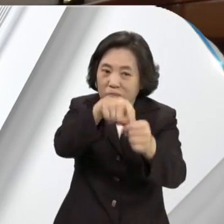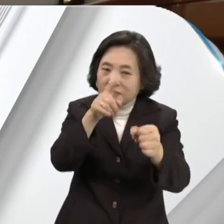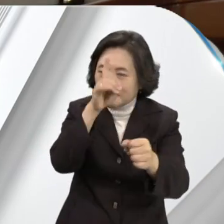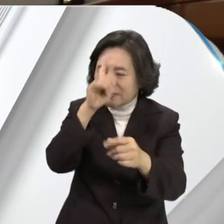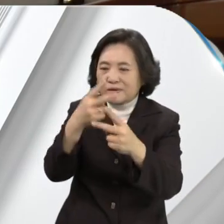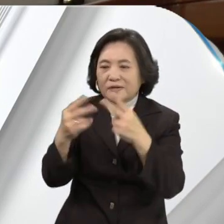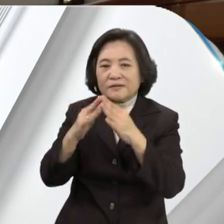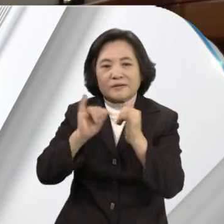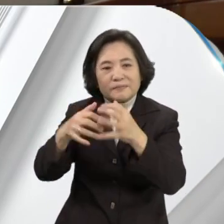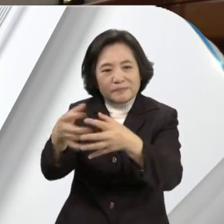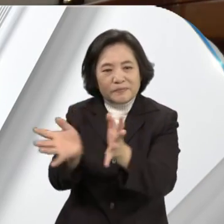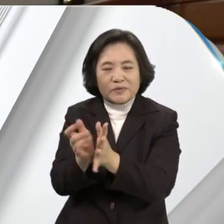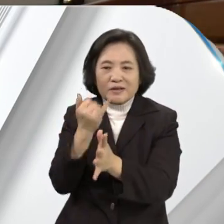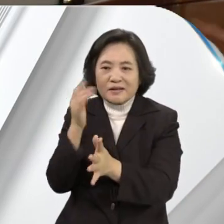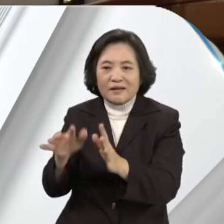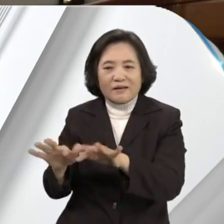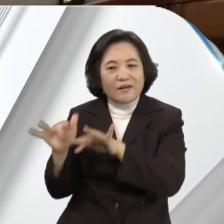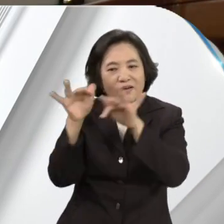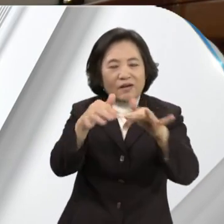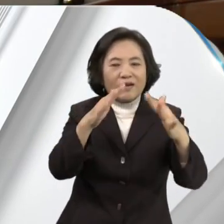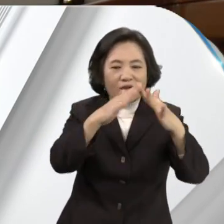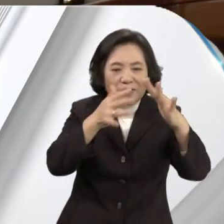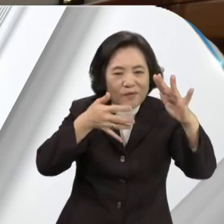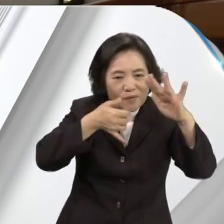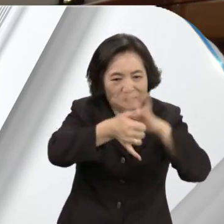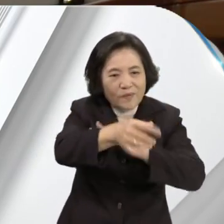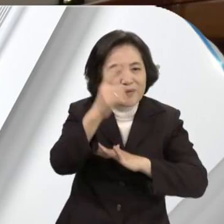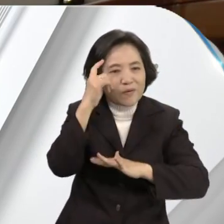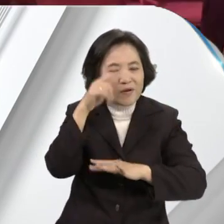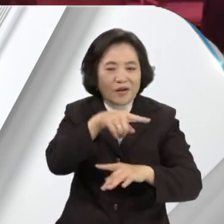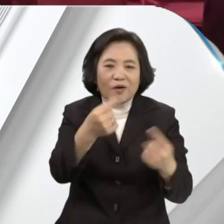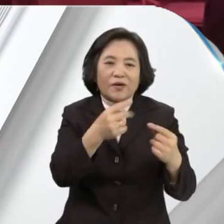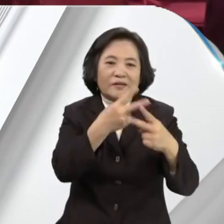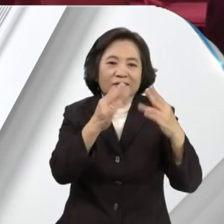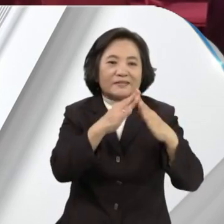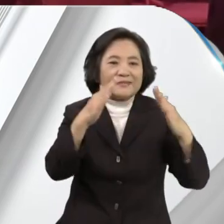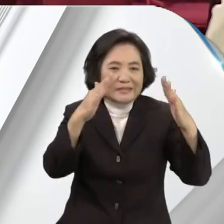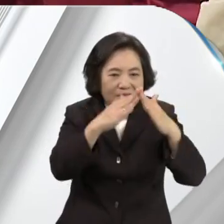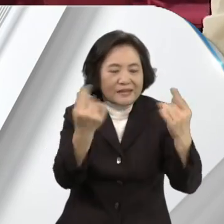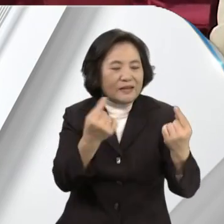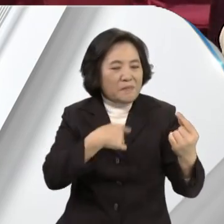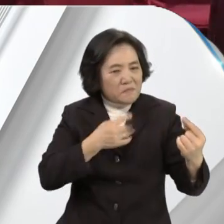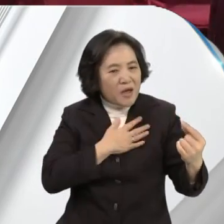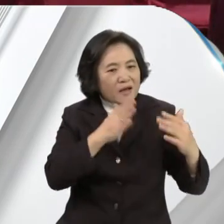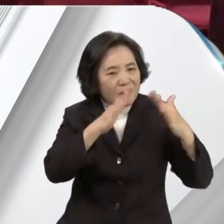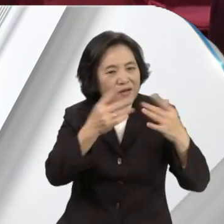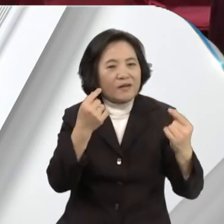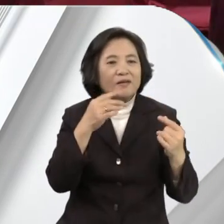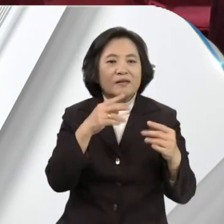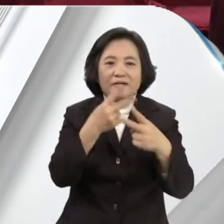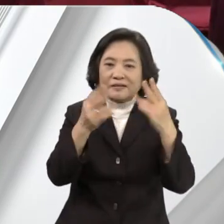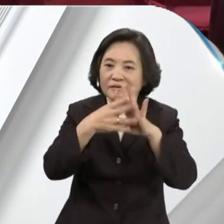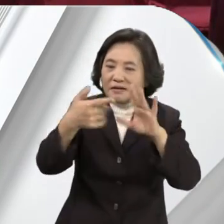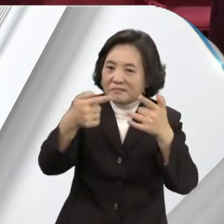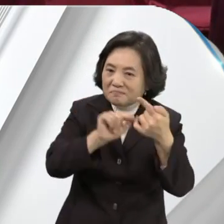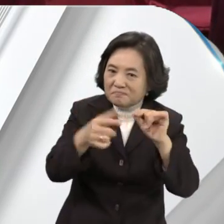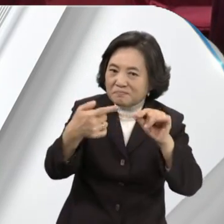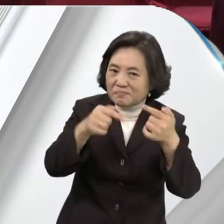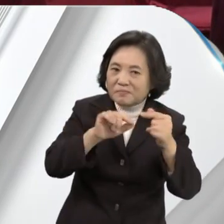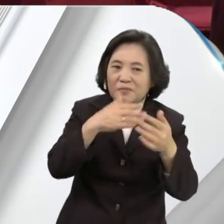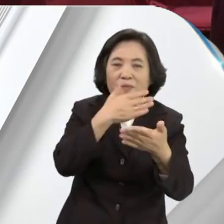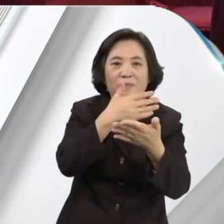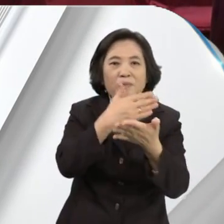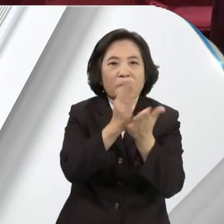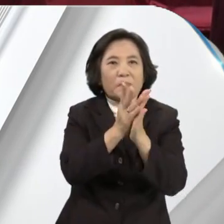亲。好朋友有一个家，在里面呢，我们也以客家的元素来布置。